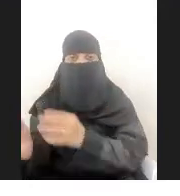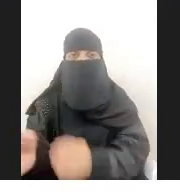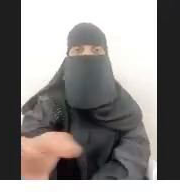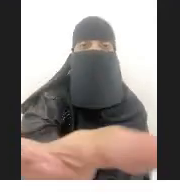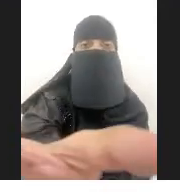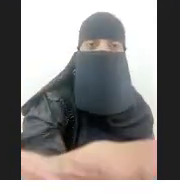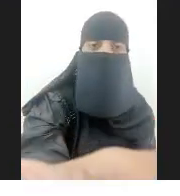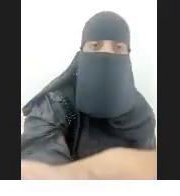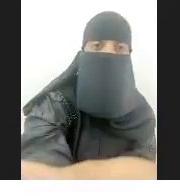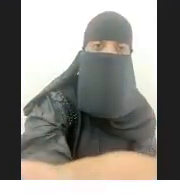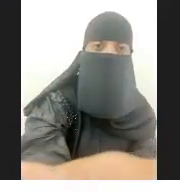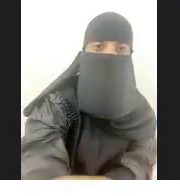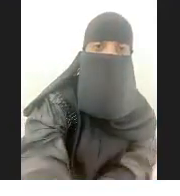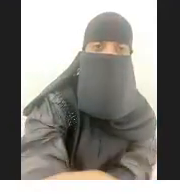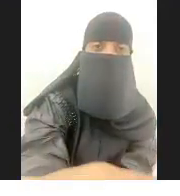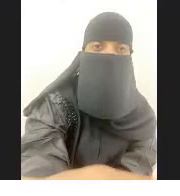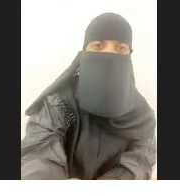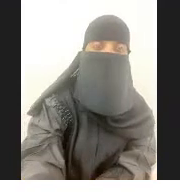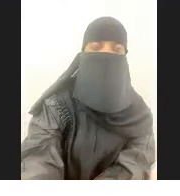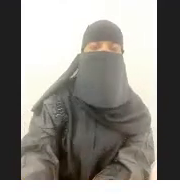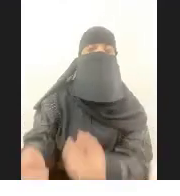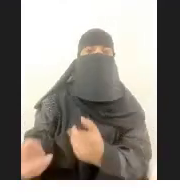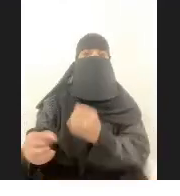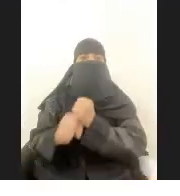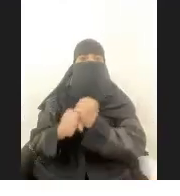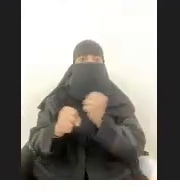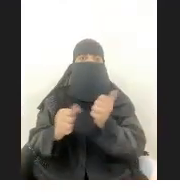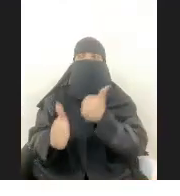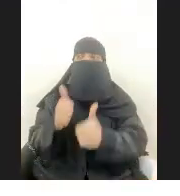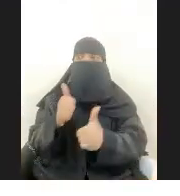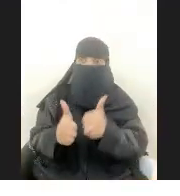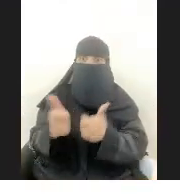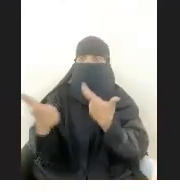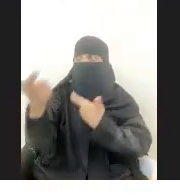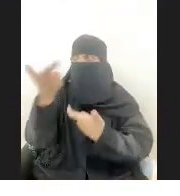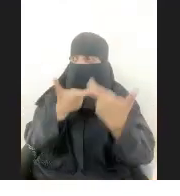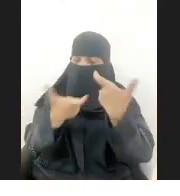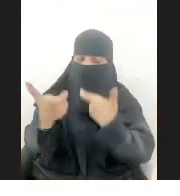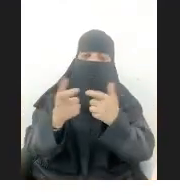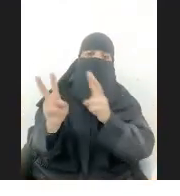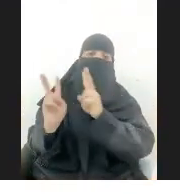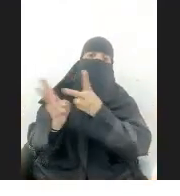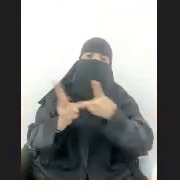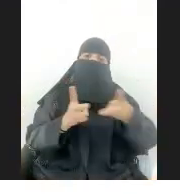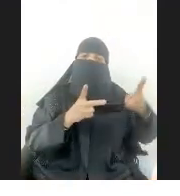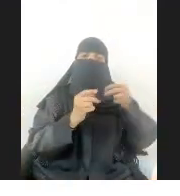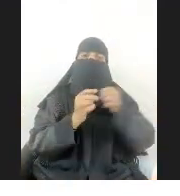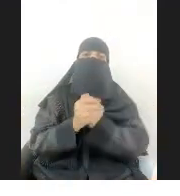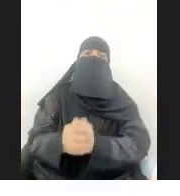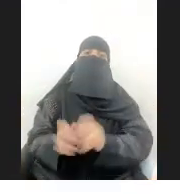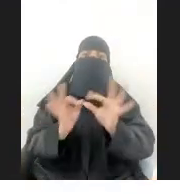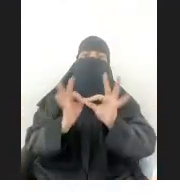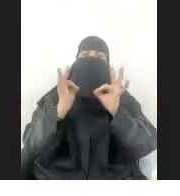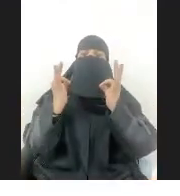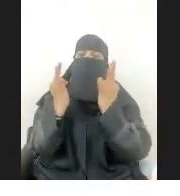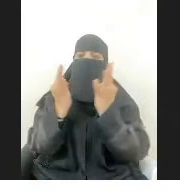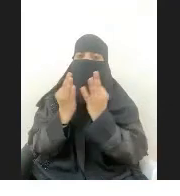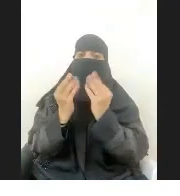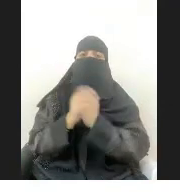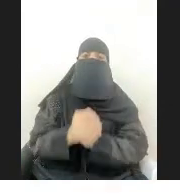على معامل، يعملوا تقييمات المراقبة وغيرها من الأشياء الاجتماعية اللي